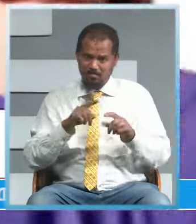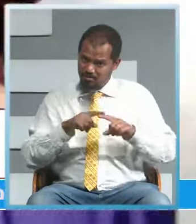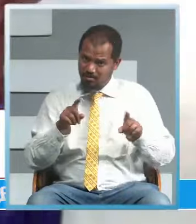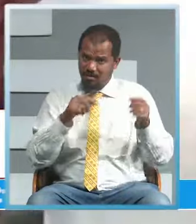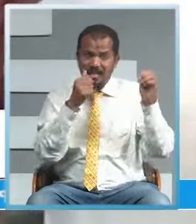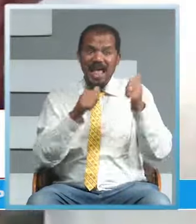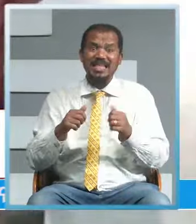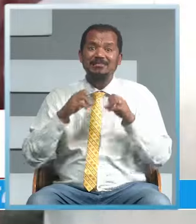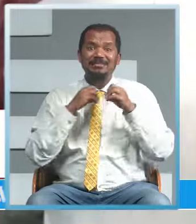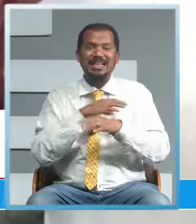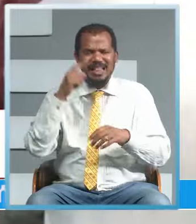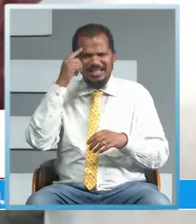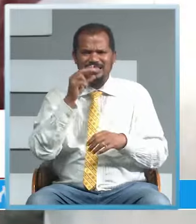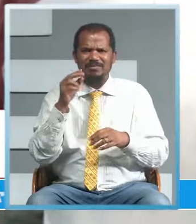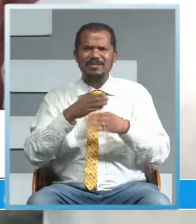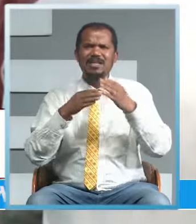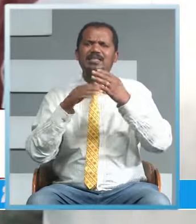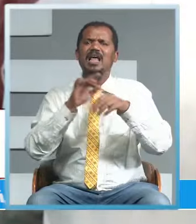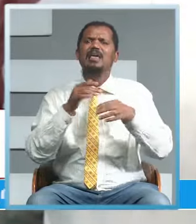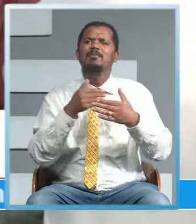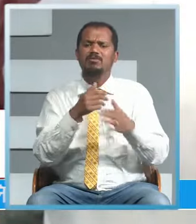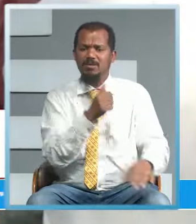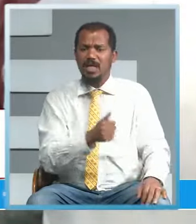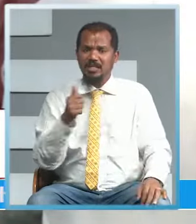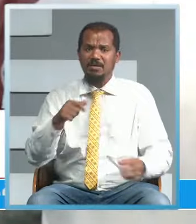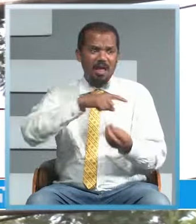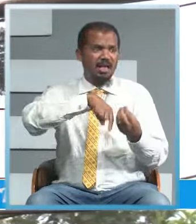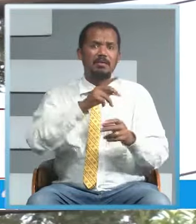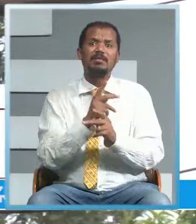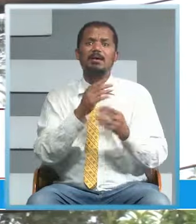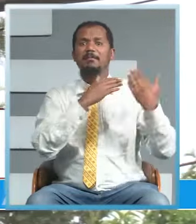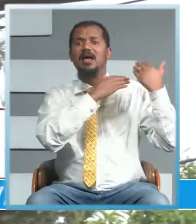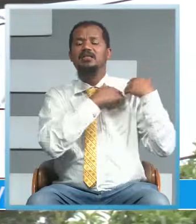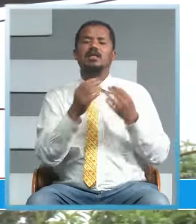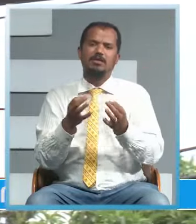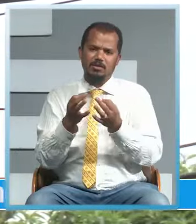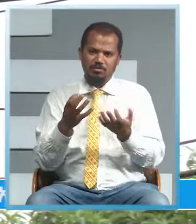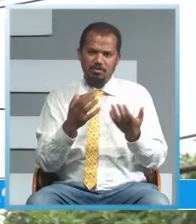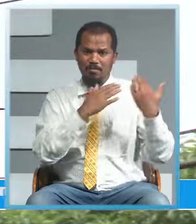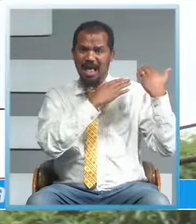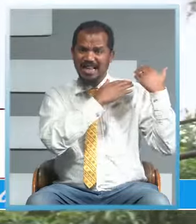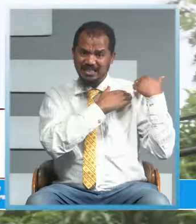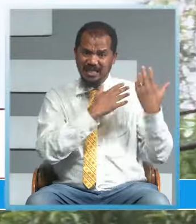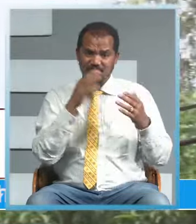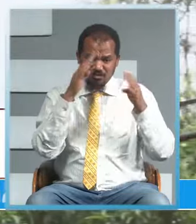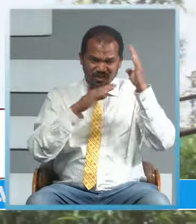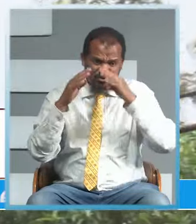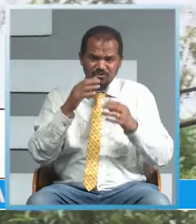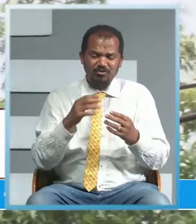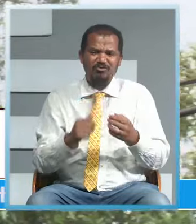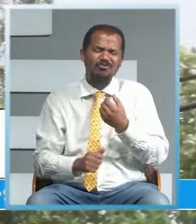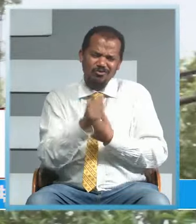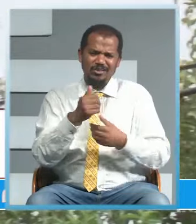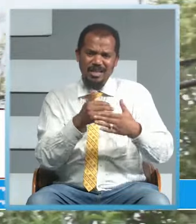መካከል በተለይ የአየር ብክለት አሳሳቢ ደረጃ ላይ መድረሱን የአዲስ አበባ አካባቢ ጥበቃ ባለስልጣን ገልጿል። ባለስልጣኑ